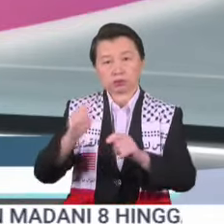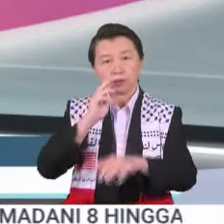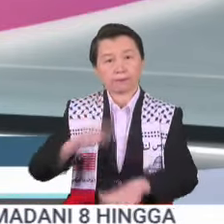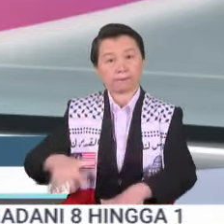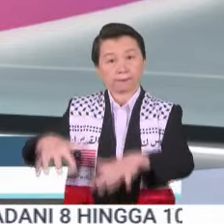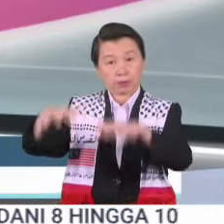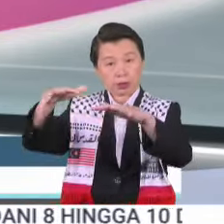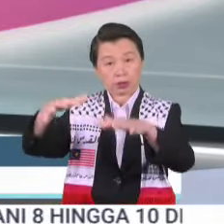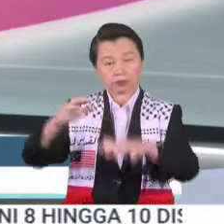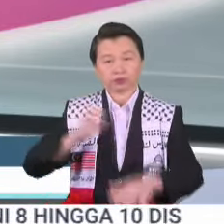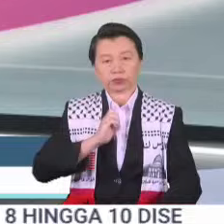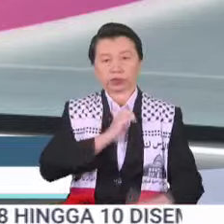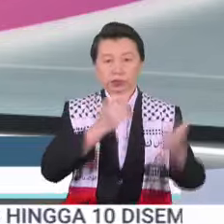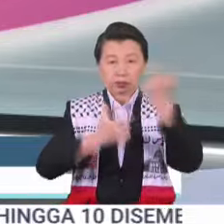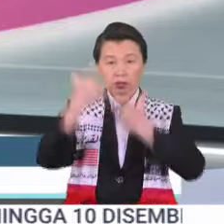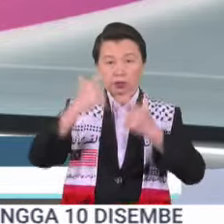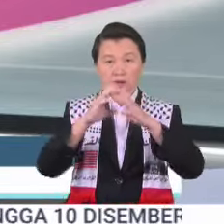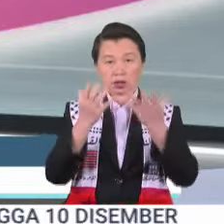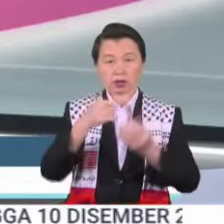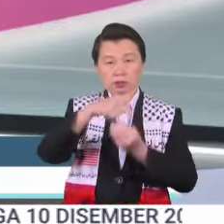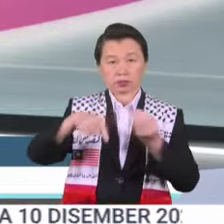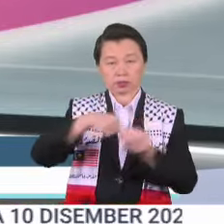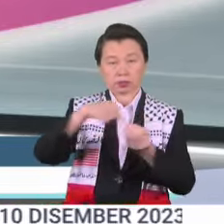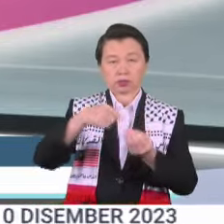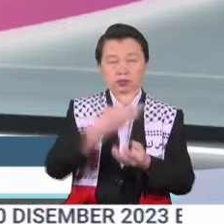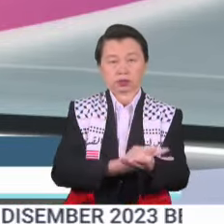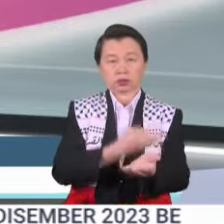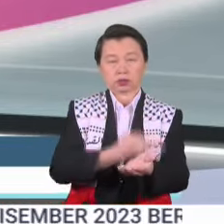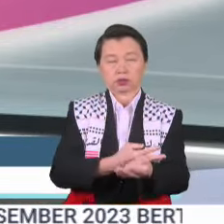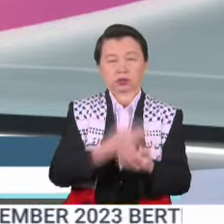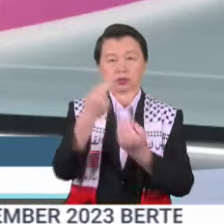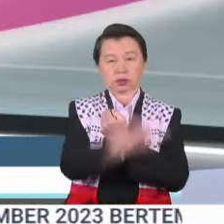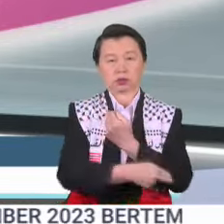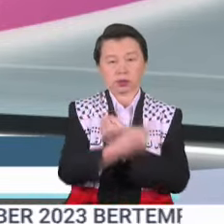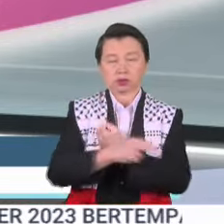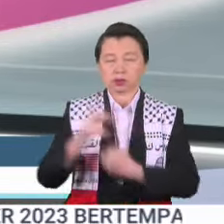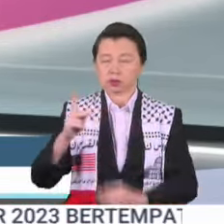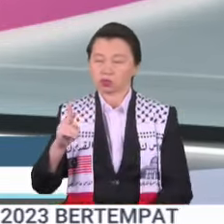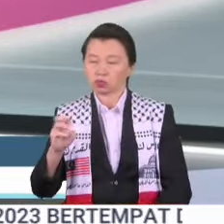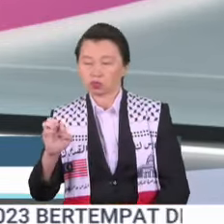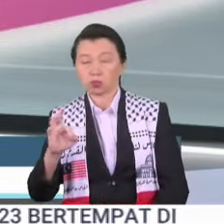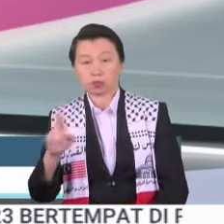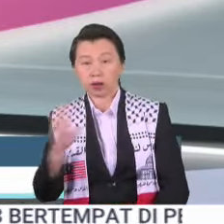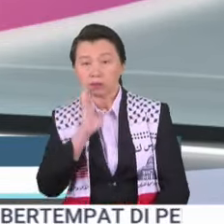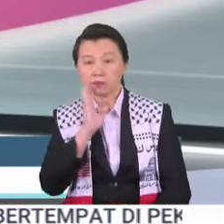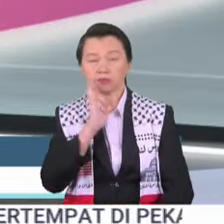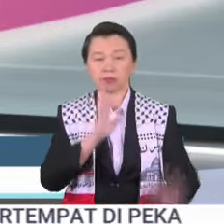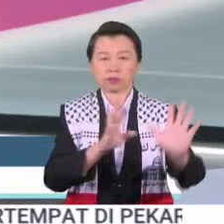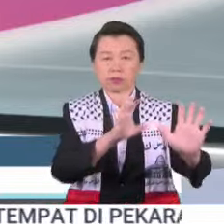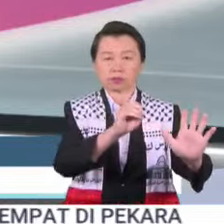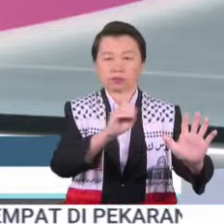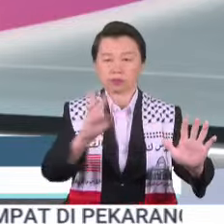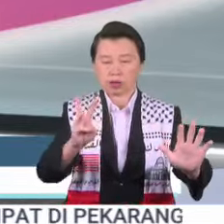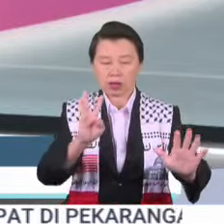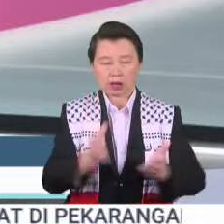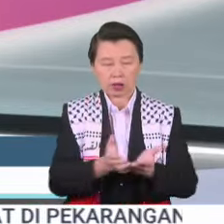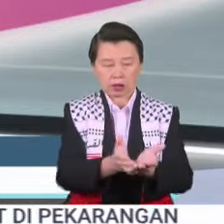negeri itu. Exco Pelancongan, Alam Sekitar, Warisan dan Budaya Negeri K. Raven Kumar berkata 560 aset